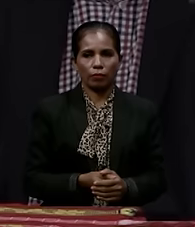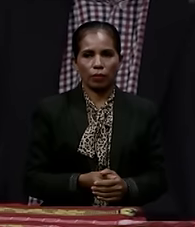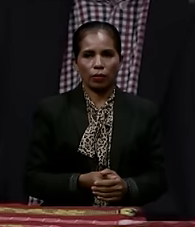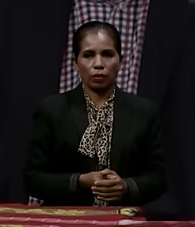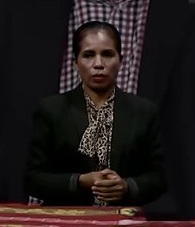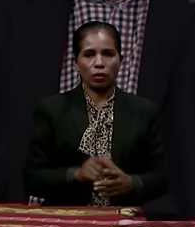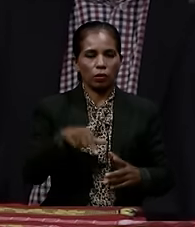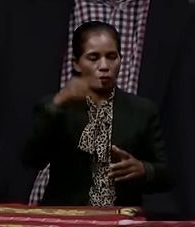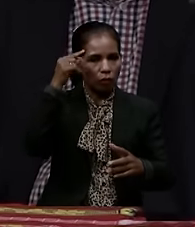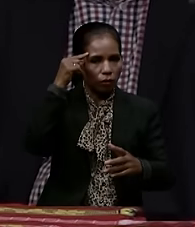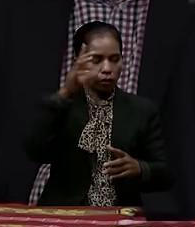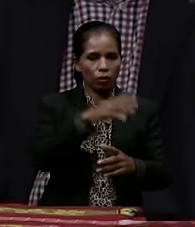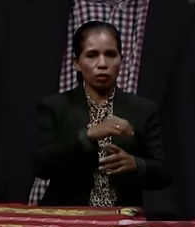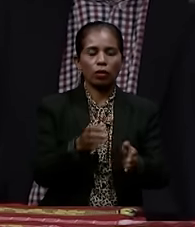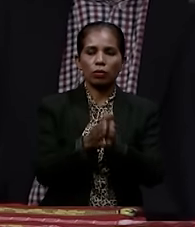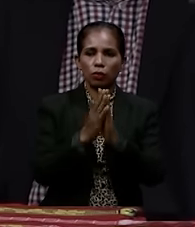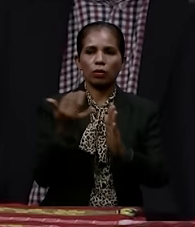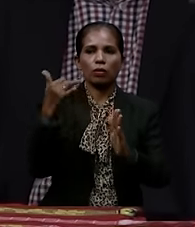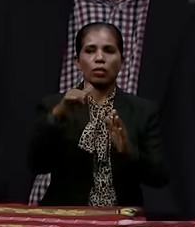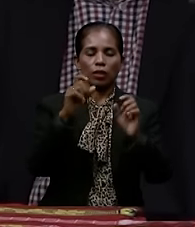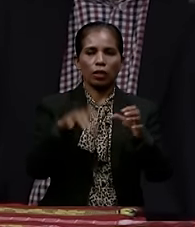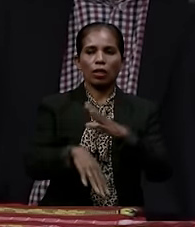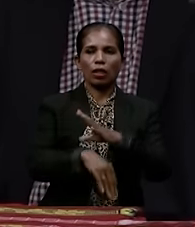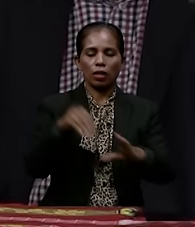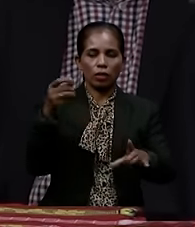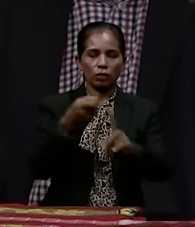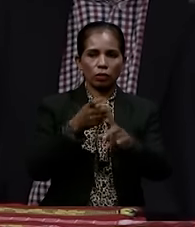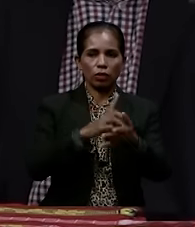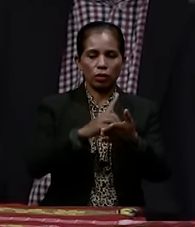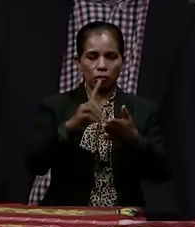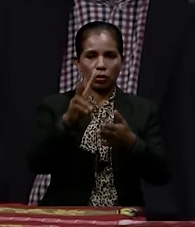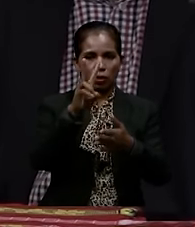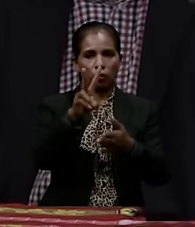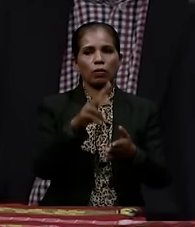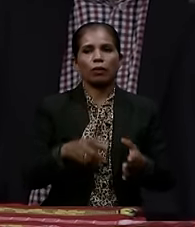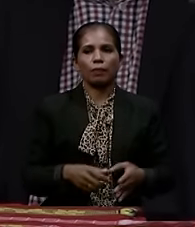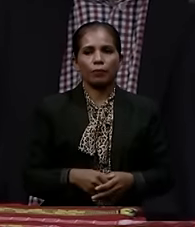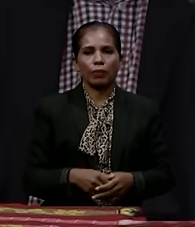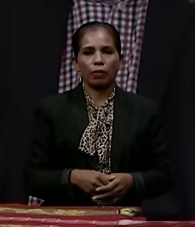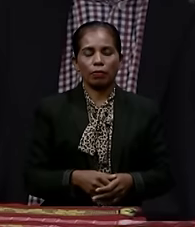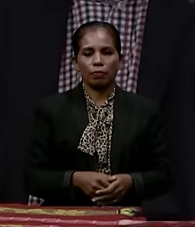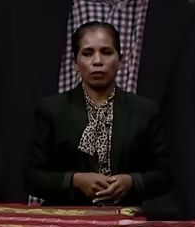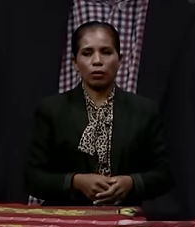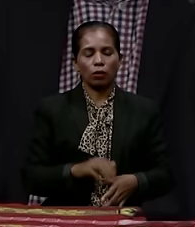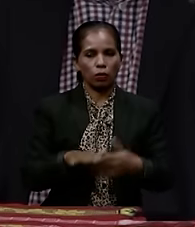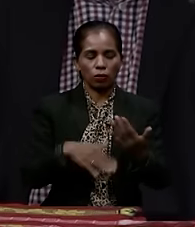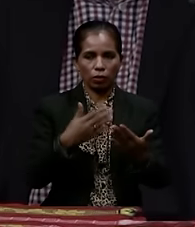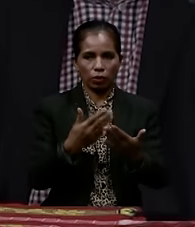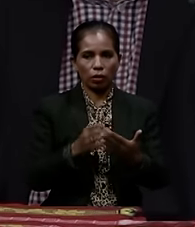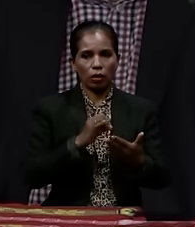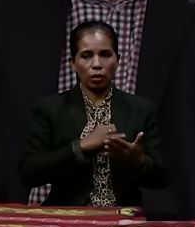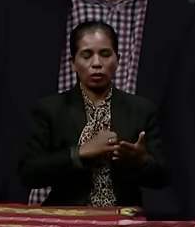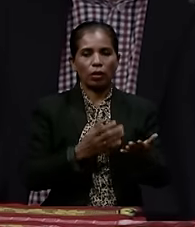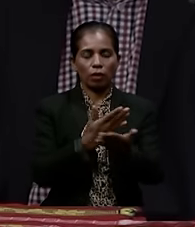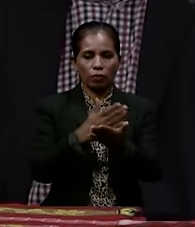o governo nia husu basira tem sai e semana rua ni laran então bot ida hotu ne ha partilha